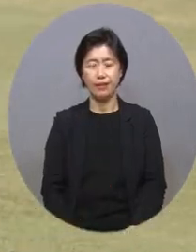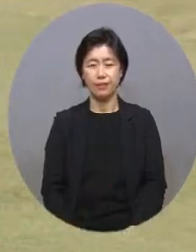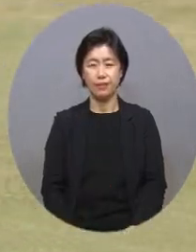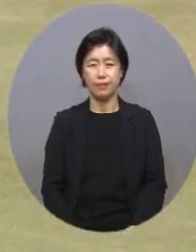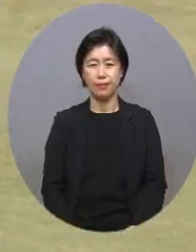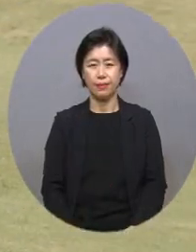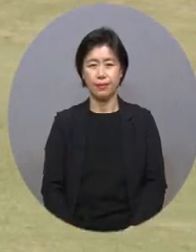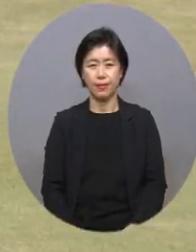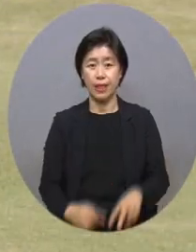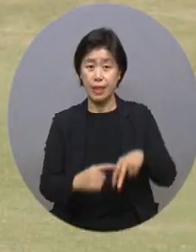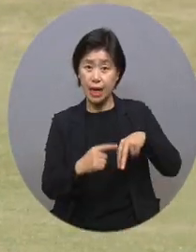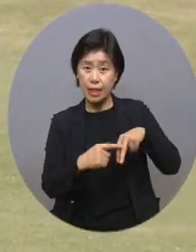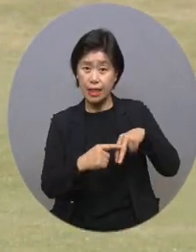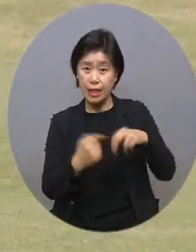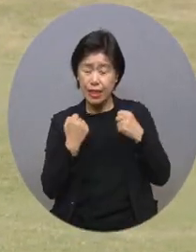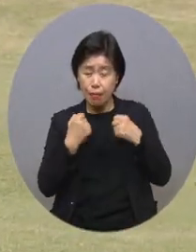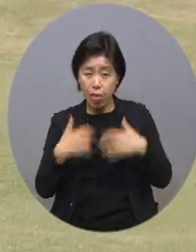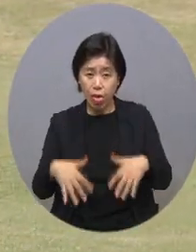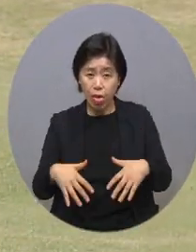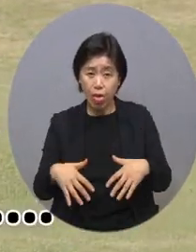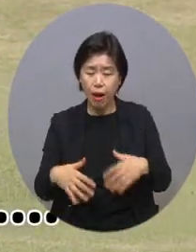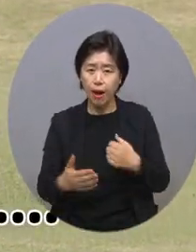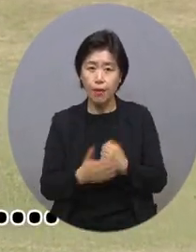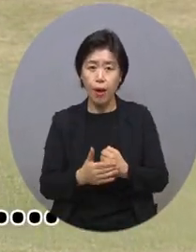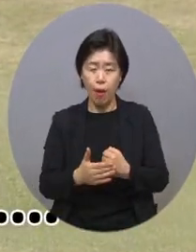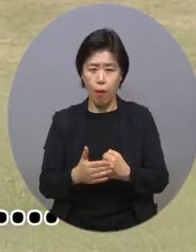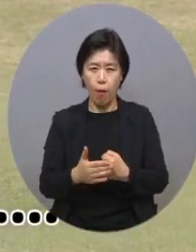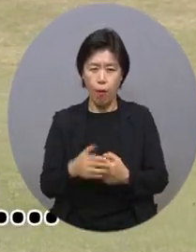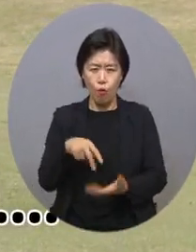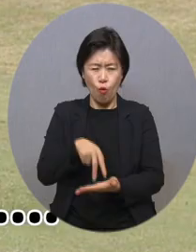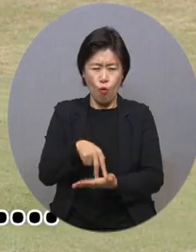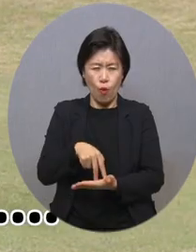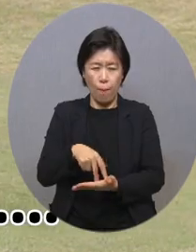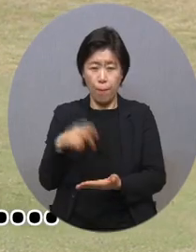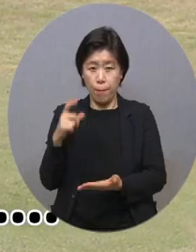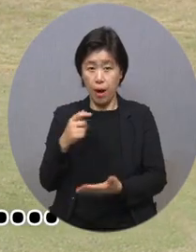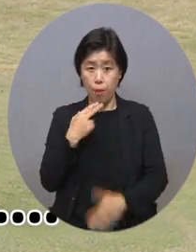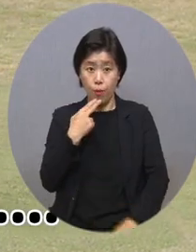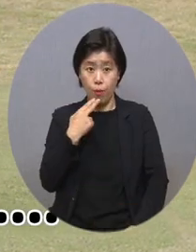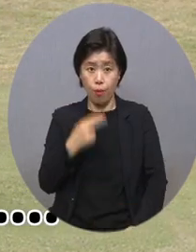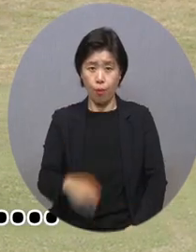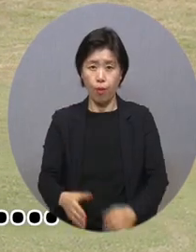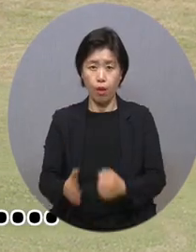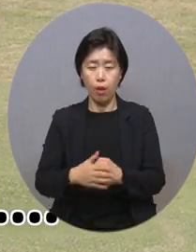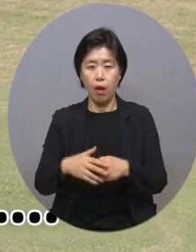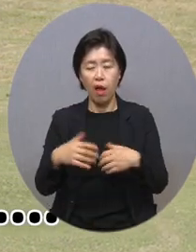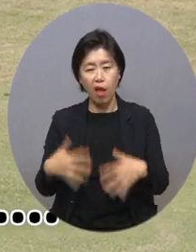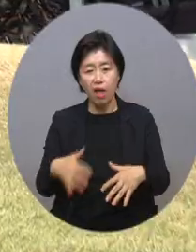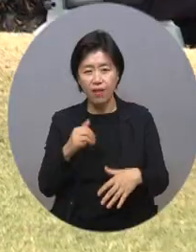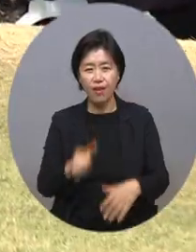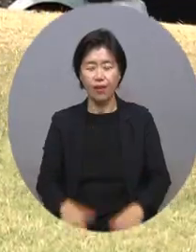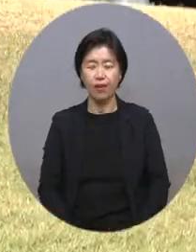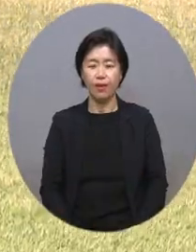다리에 힘이 풀리니까 헌, 하체 힘을 못 주겠어. 헌, 예, 춤추셨던. 어, 뭐.